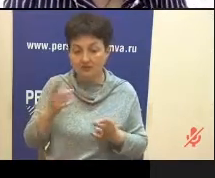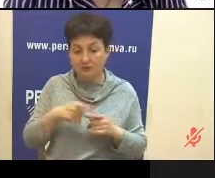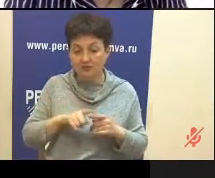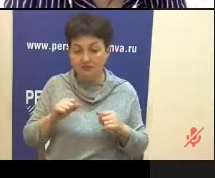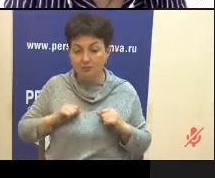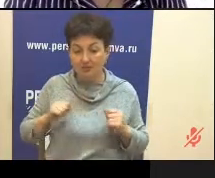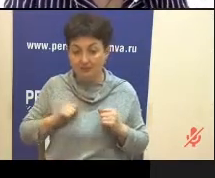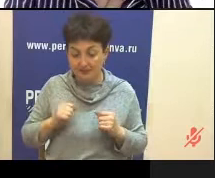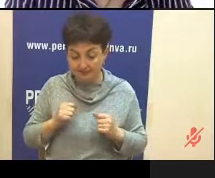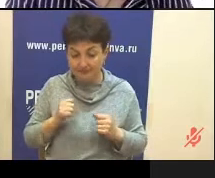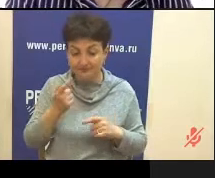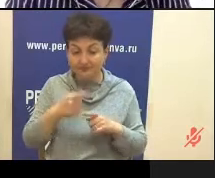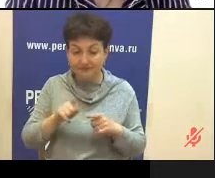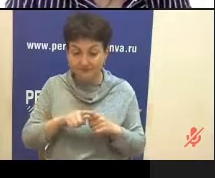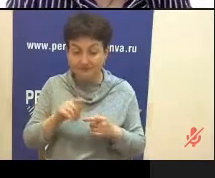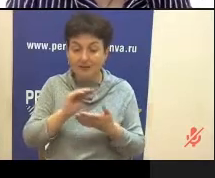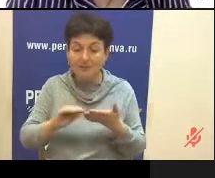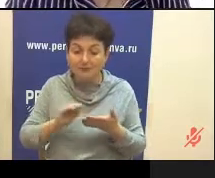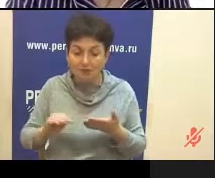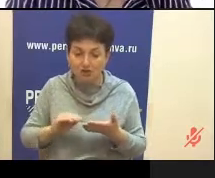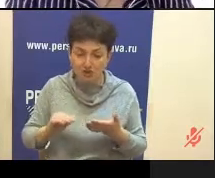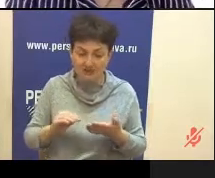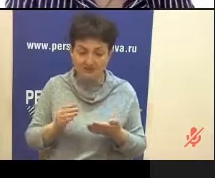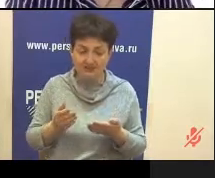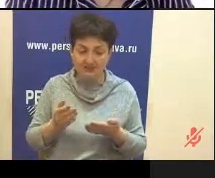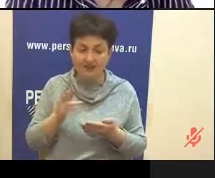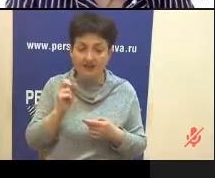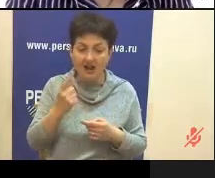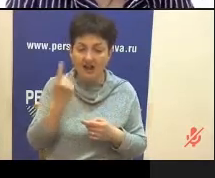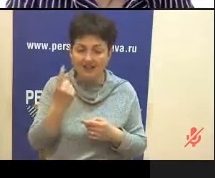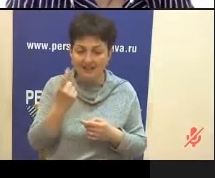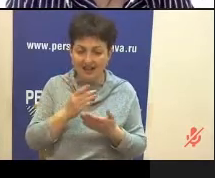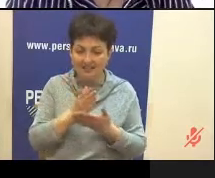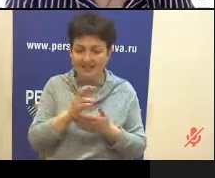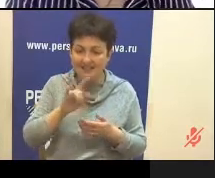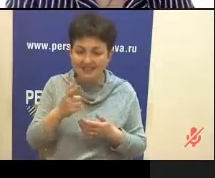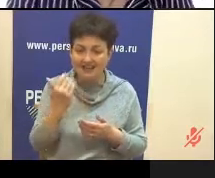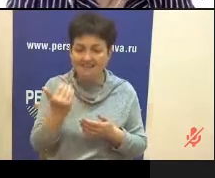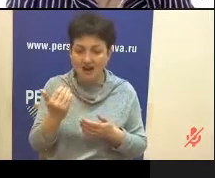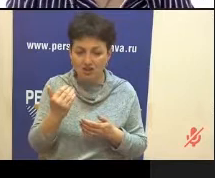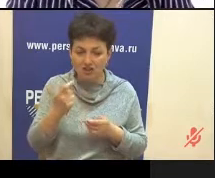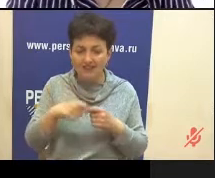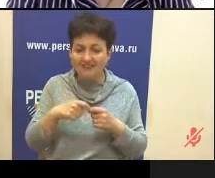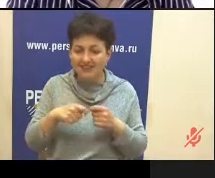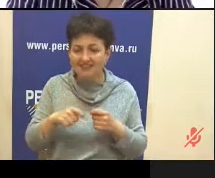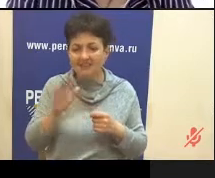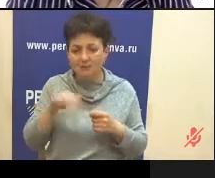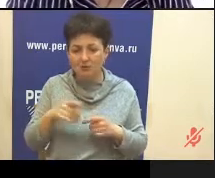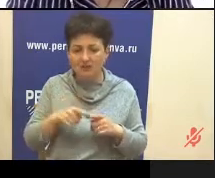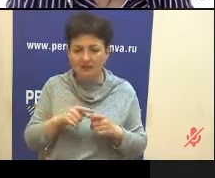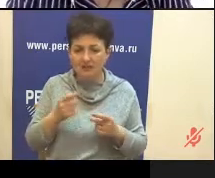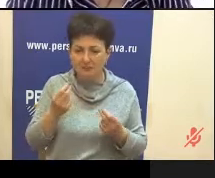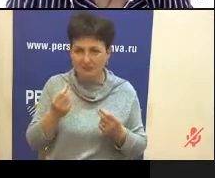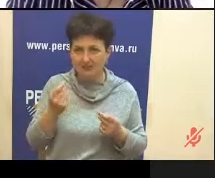того, чтобы к этому стремиться. Вот, поэтому пропишите как одну из целей ваших инвесторов. Пусть